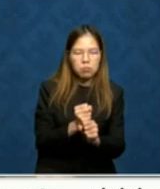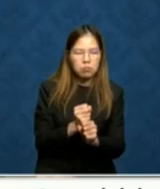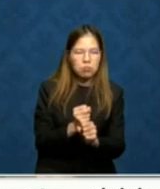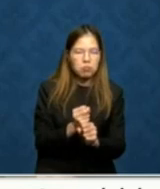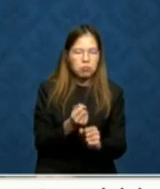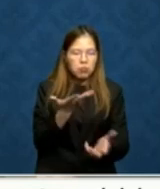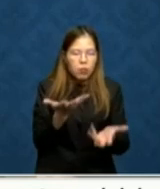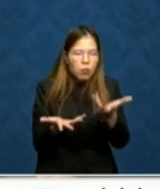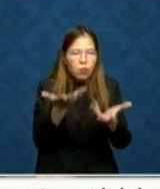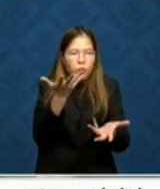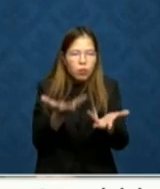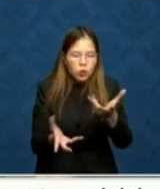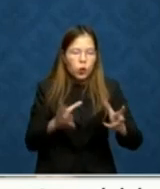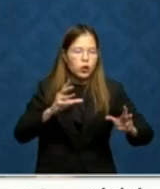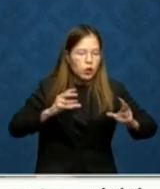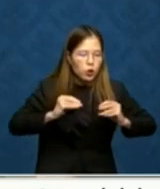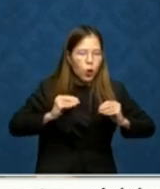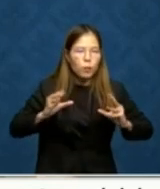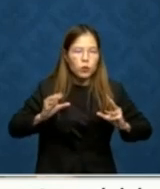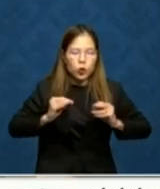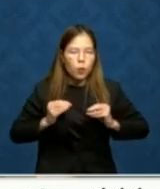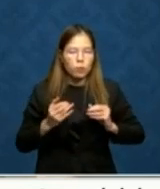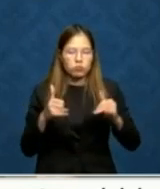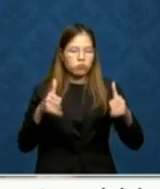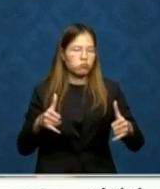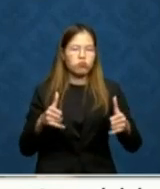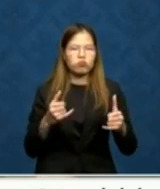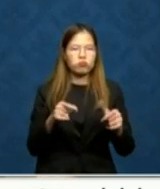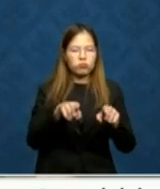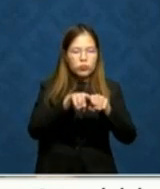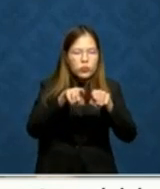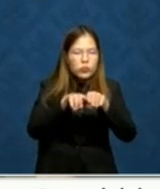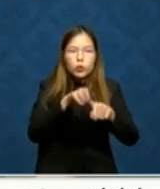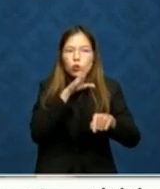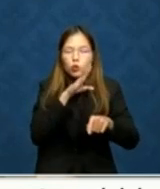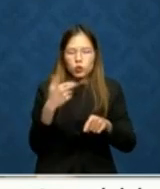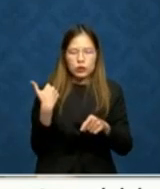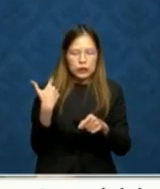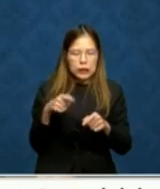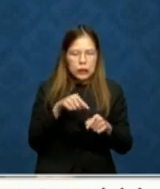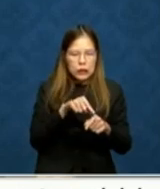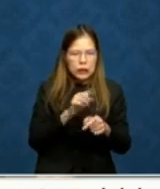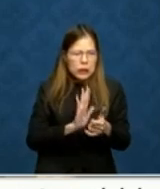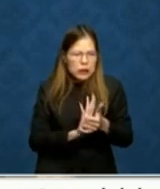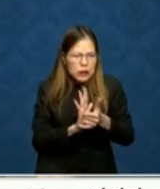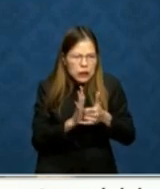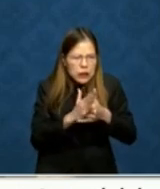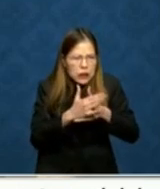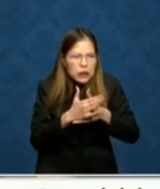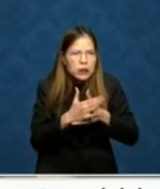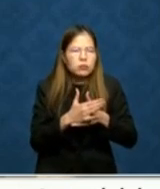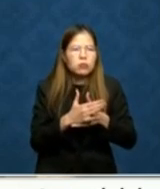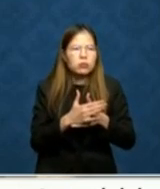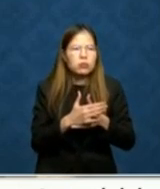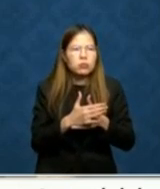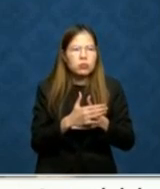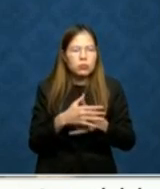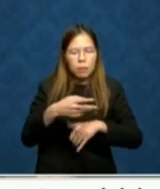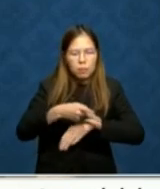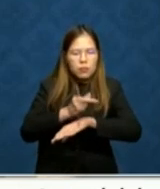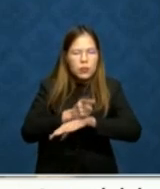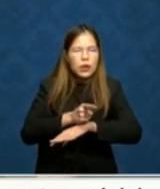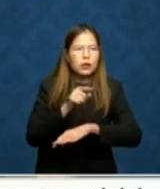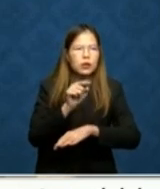จะต้องได้รับความยินยอมทั้ง2ฝ่ายนะคะมิฉะนั้นอาจเสี่ยงที่จะเป็นพฤติกรรมคุกคามทางเพศค่ะท่านประธาน